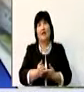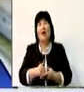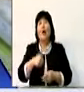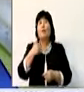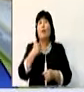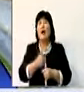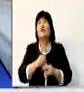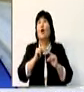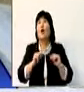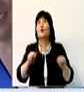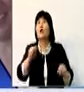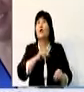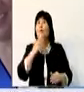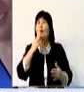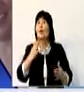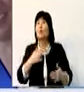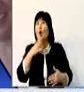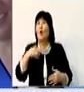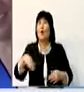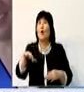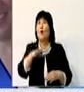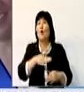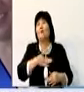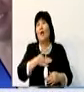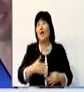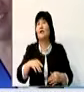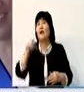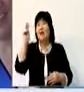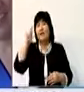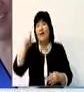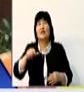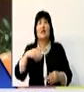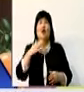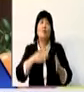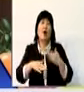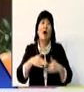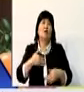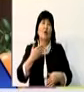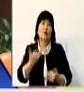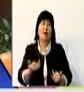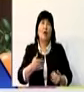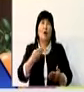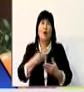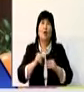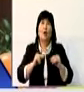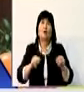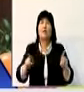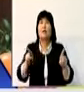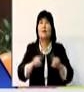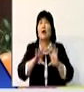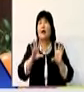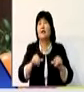Бастысы, ұстаз еңбек сүйгіштігімен көптің алғысына, шәкірттің мақтанына айналды. Ұлағатты ұстаздың баянды болмысы